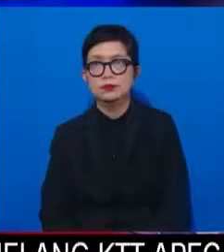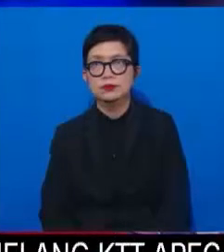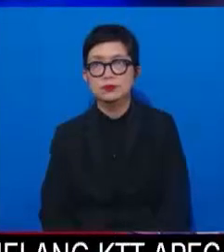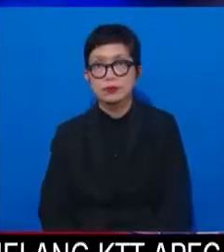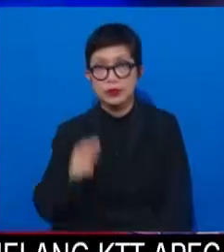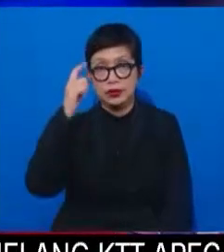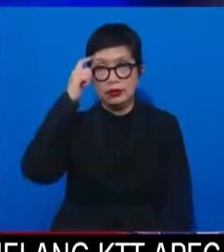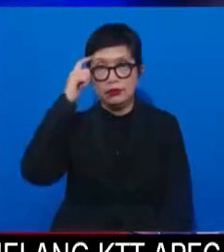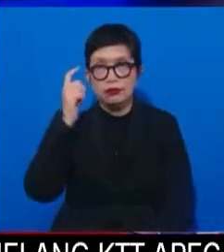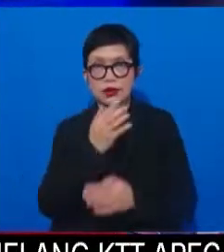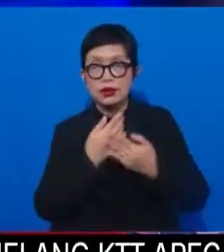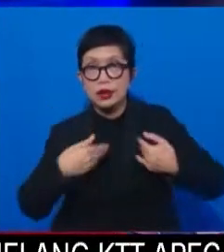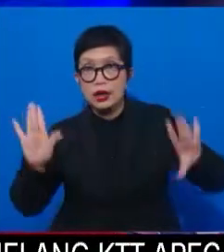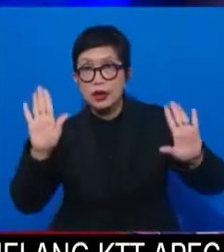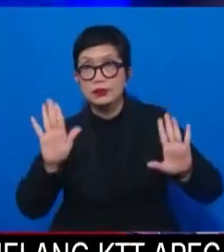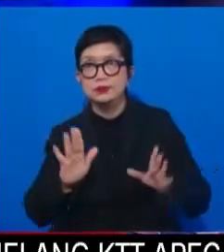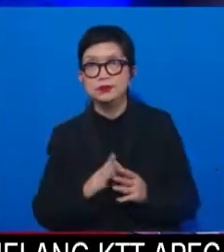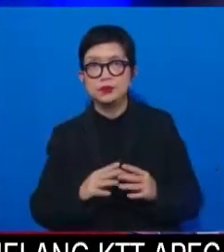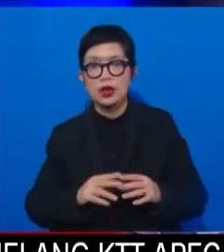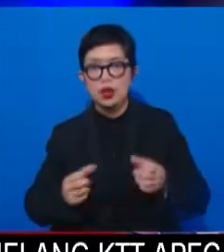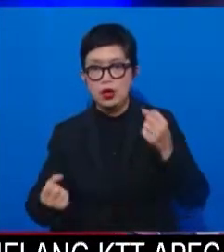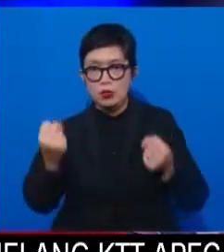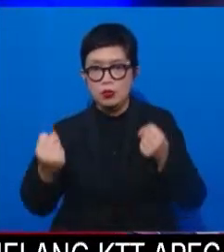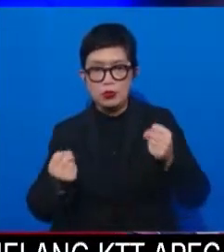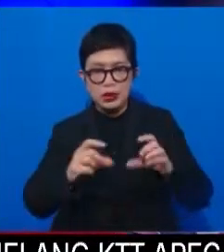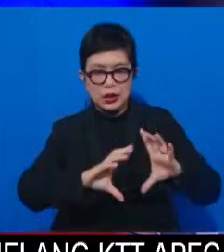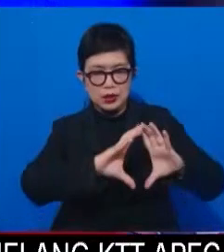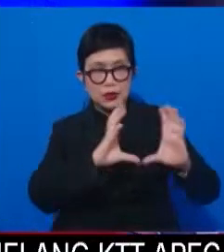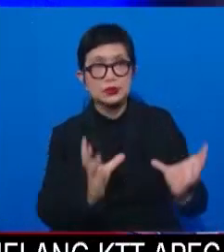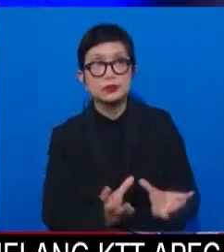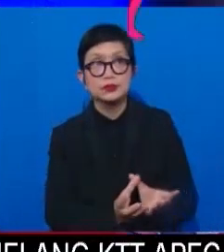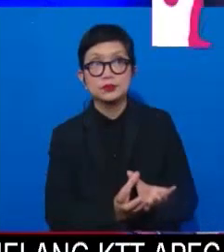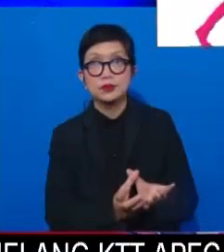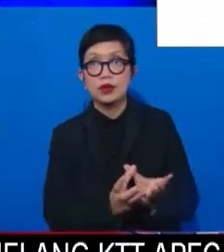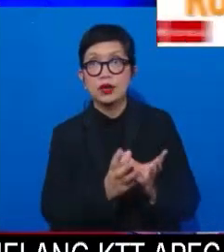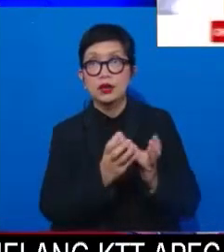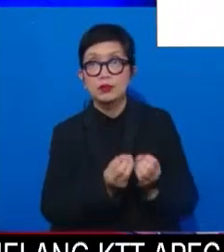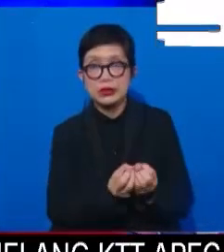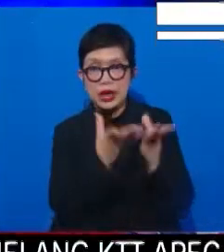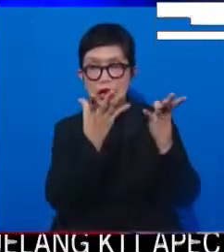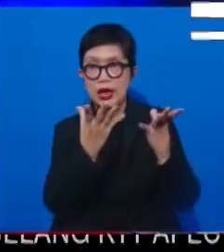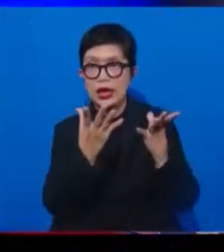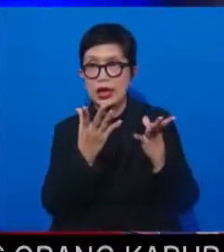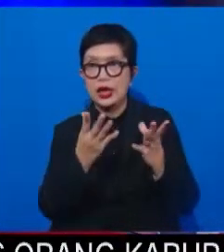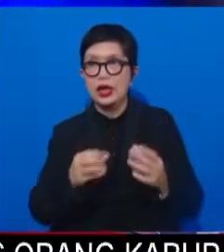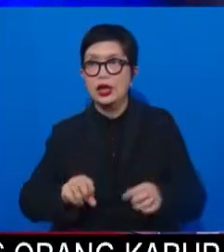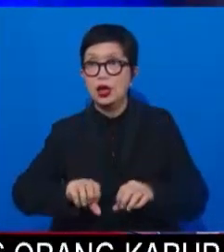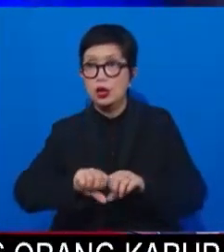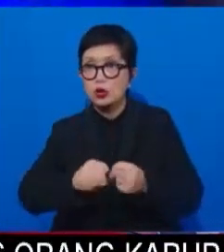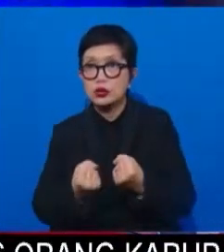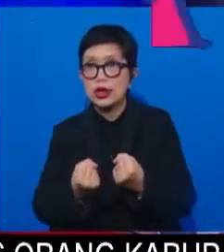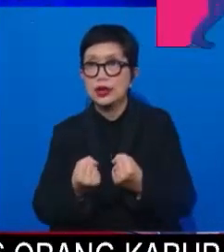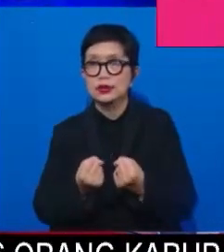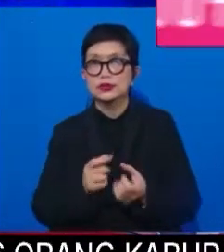Diduga hilang kendali usai mengalami pecah ban, mobil yang dikemudikan seorang wanita ringsek usai menabrak pohon di Cempaka Putih, Jakarta